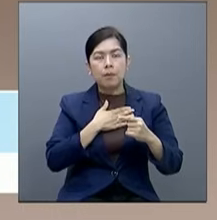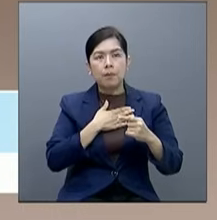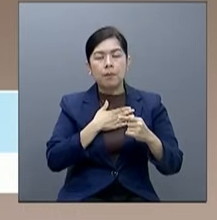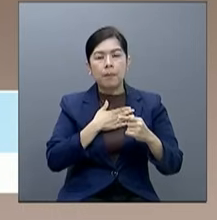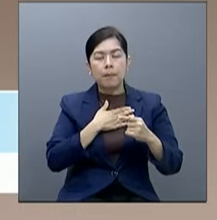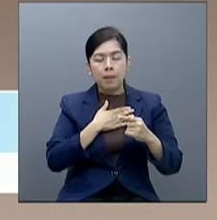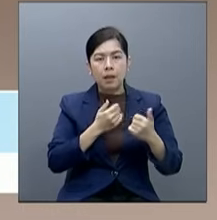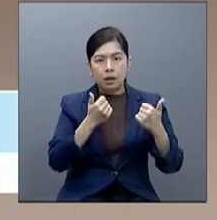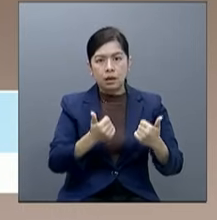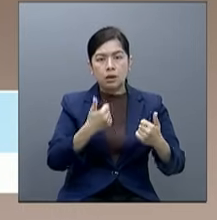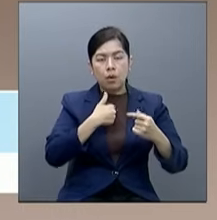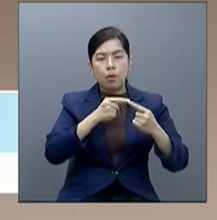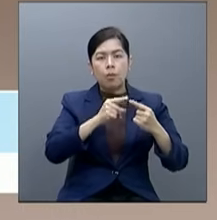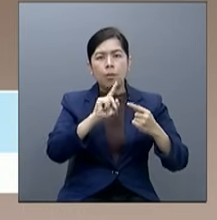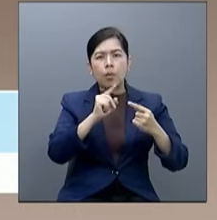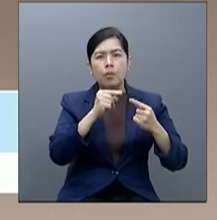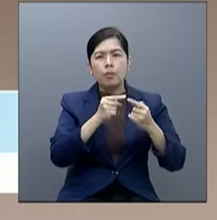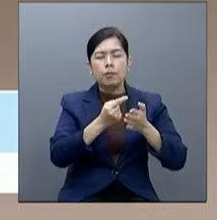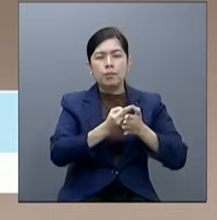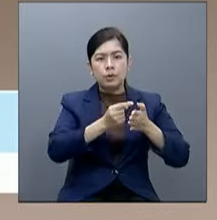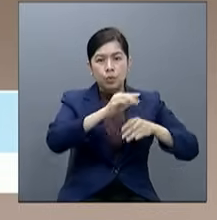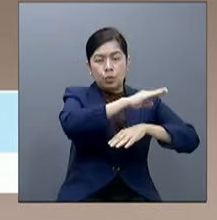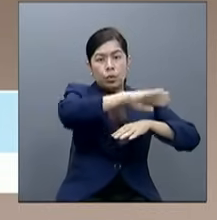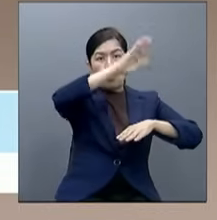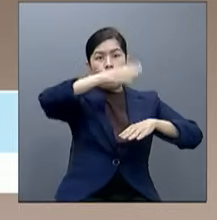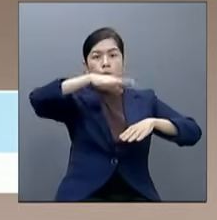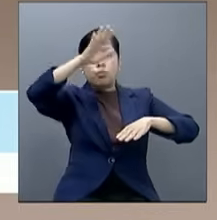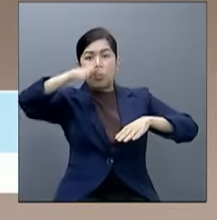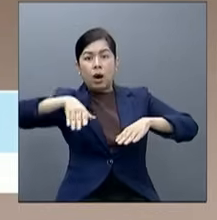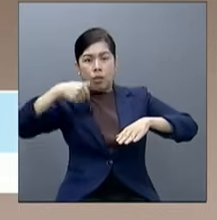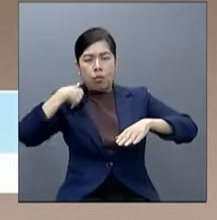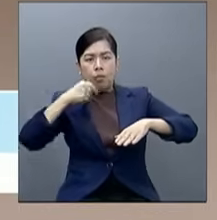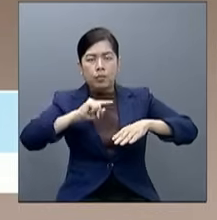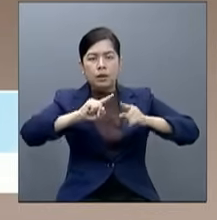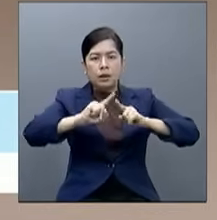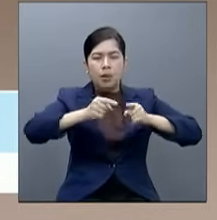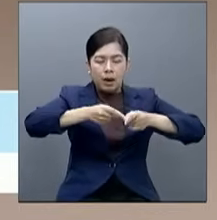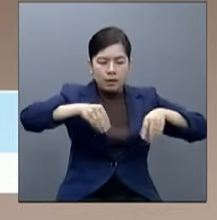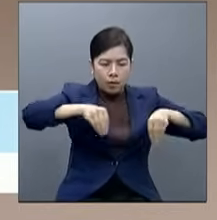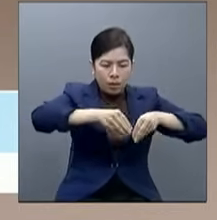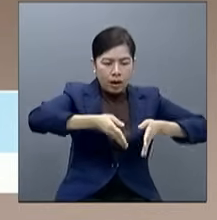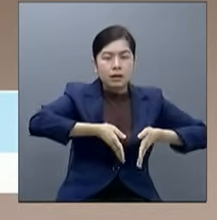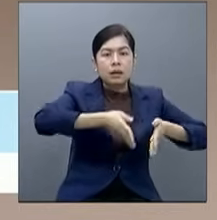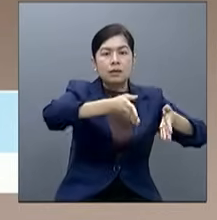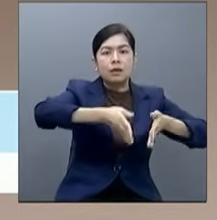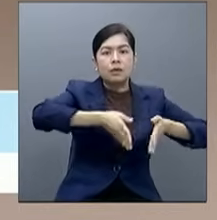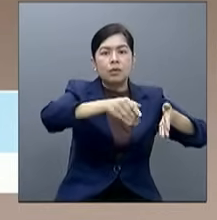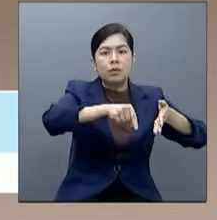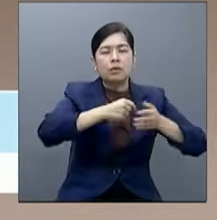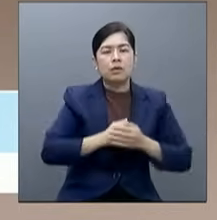ผมอยู่ยอดเขาครับผมอยู่ที่ติดถนน อ๋อตอนนี้ขึ้นไปแล้วค่ะตอนนี้ขึ้นไปแล้ว เพราะว่าถ้าเป็นถ้าเพราะว่